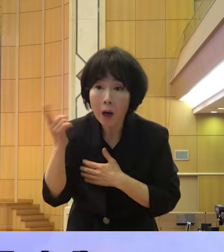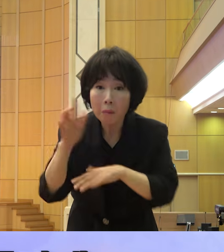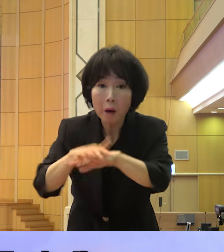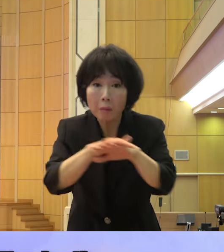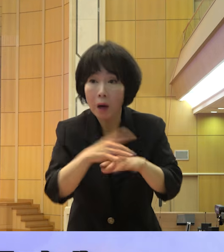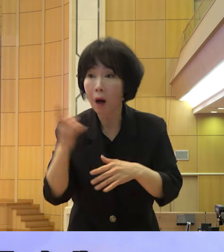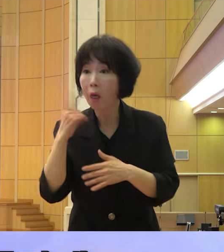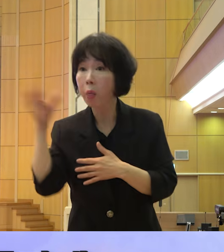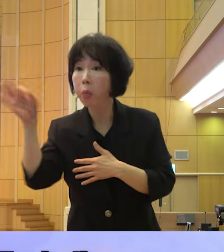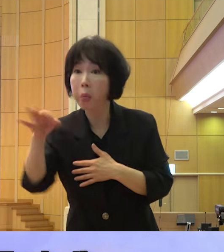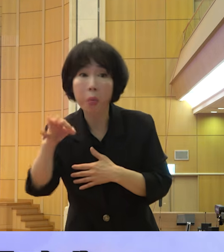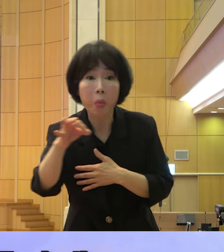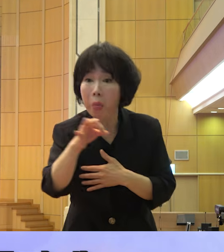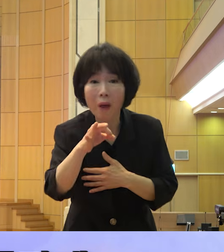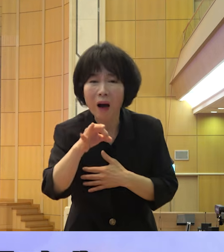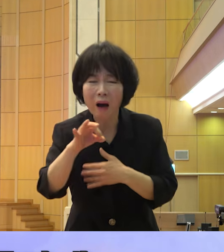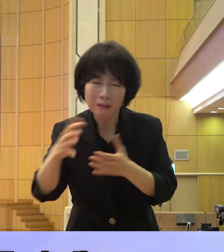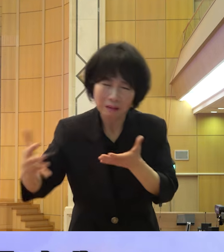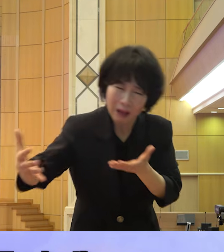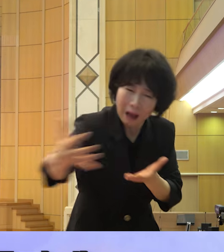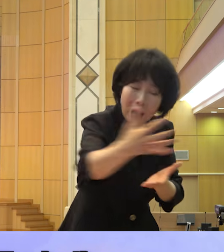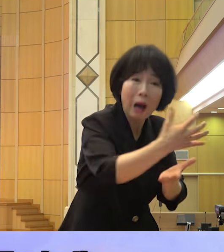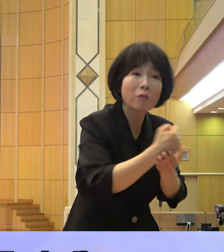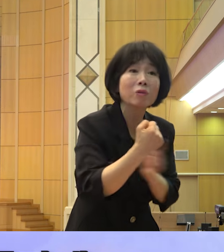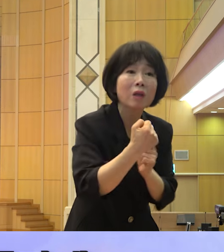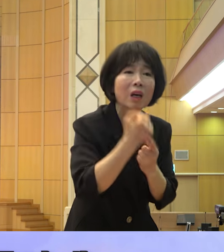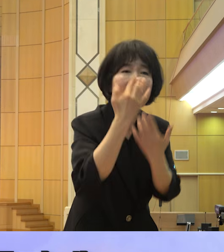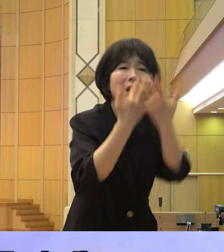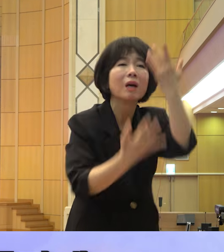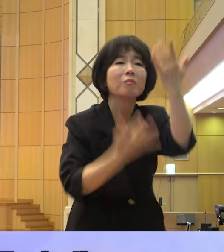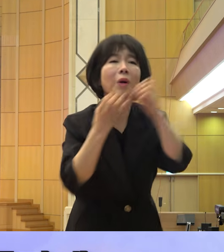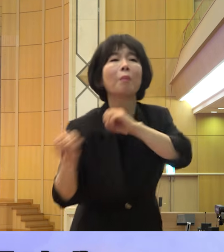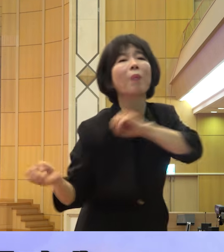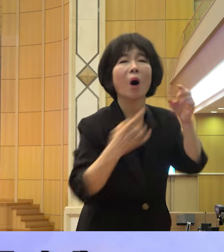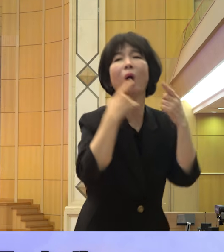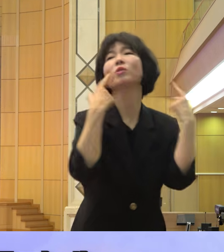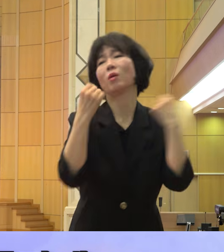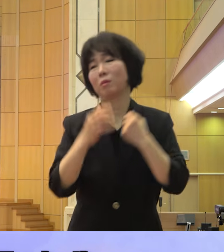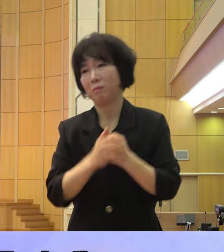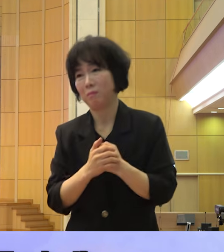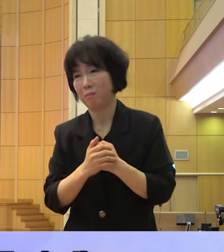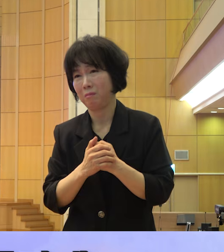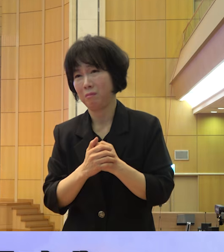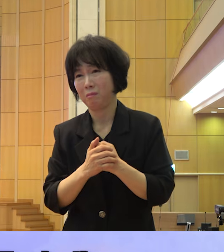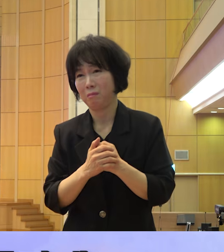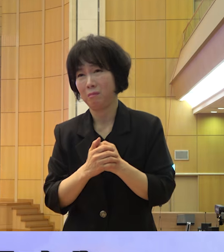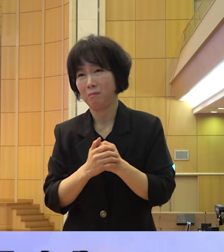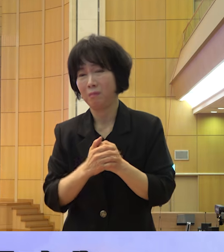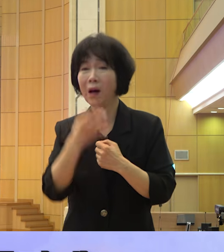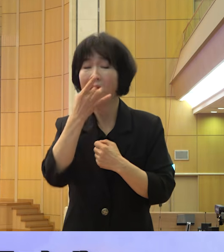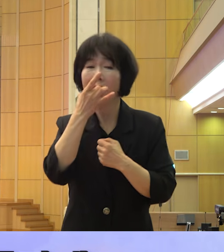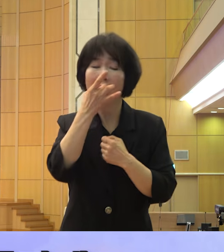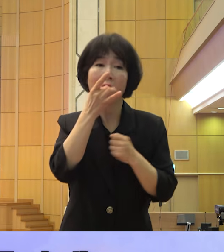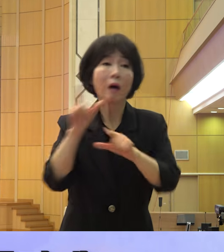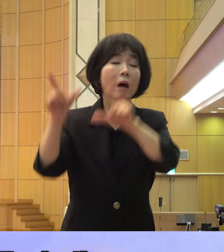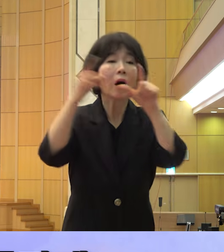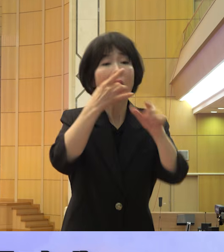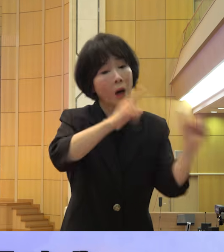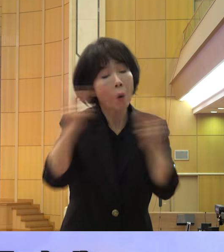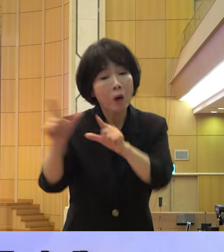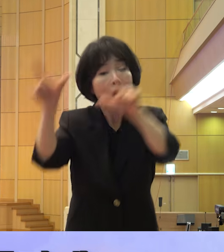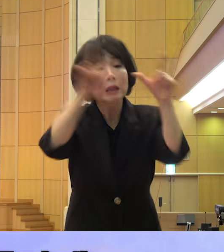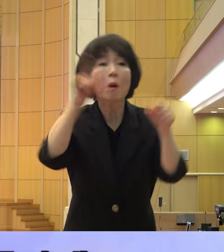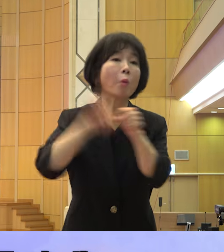곡간에 나왔으나 곡간에 못 가고 불에 태우는 것처럼. 그러면 곡식이 삶의 목적이 열매 맺는